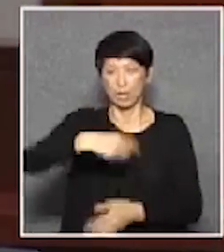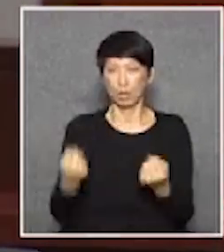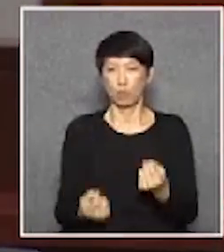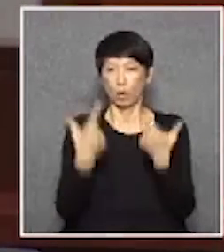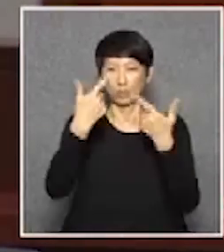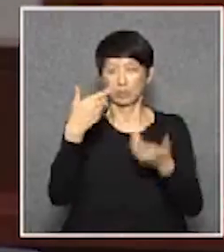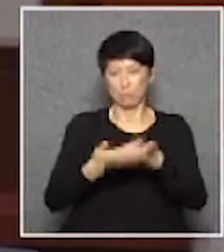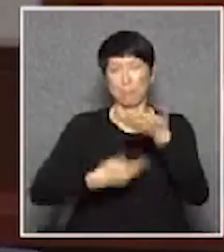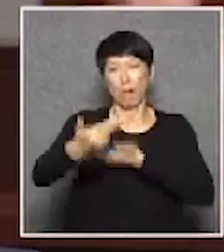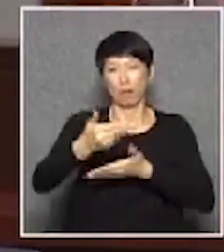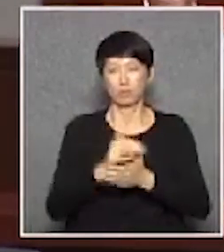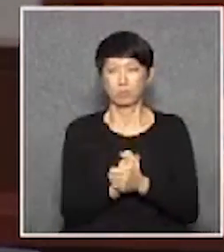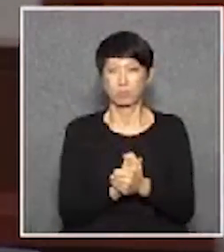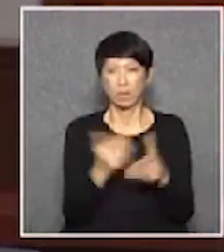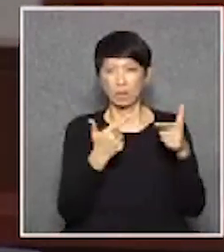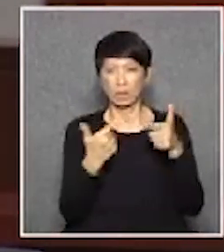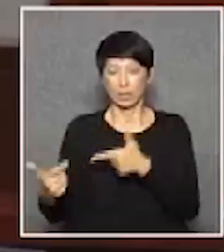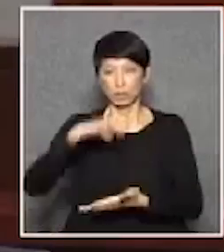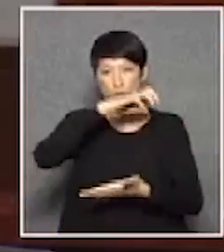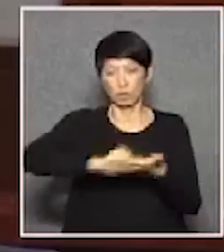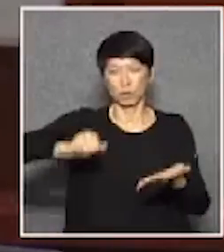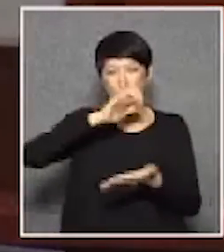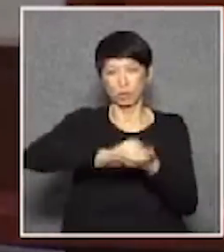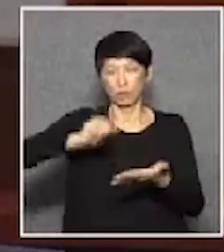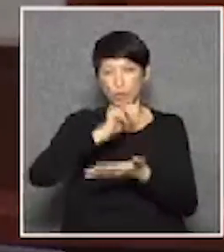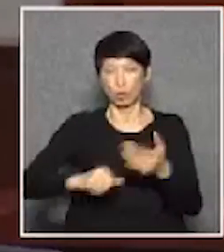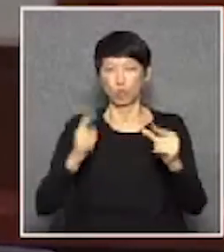卖，是吧？继续去剥削香港的中产阶级。